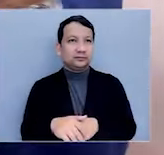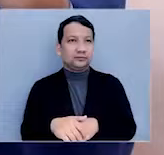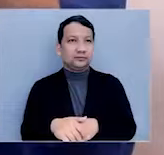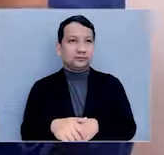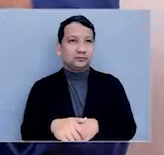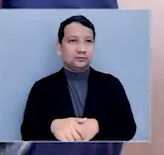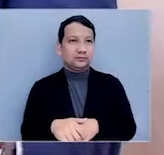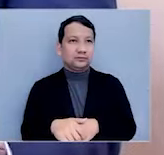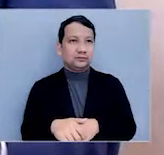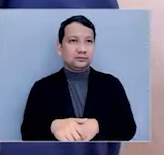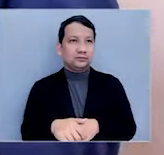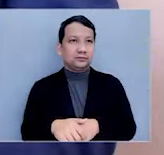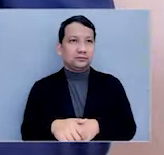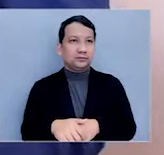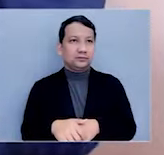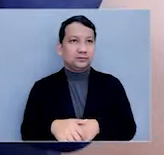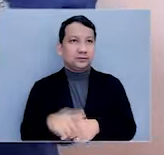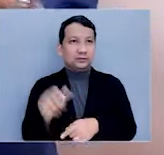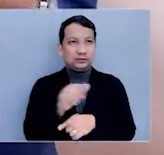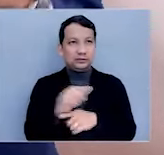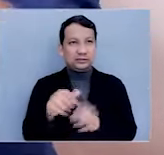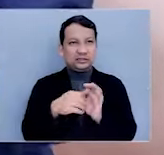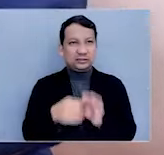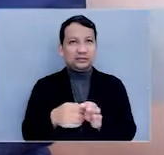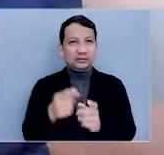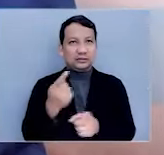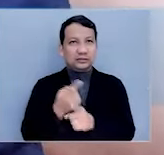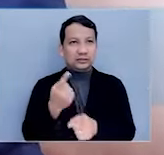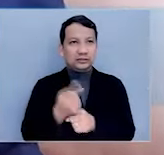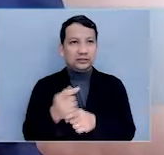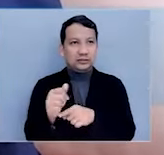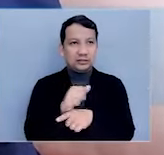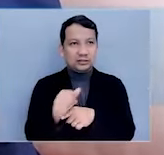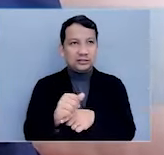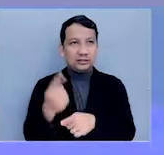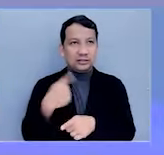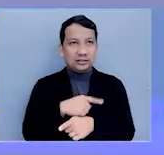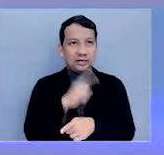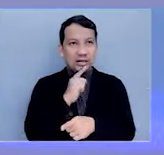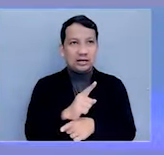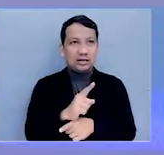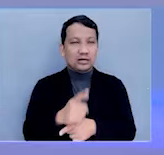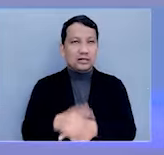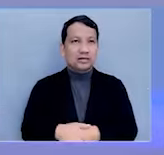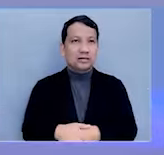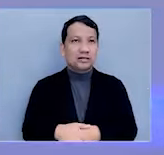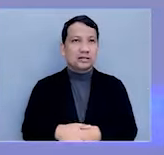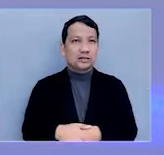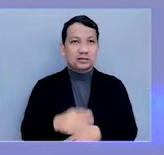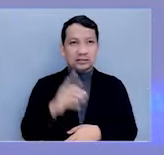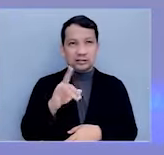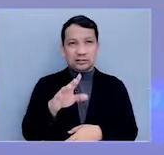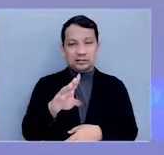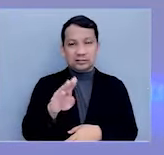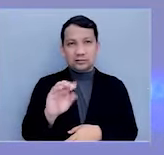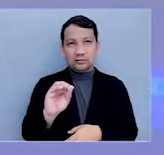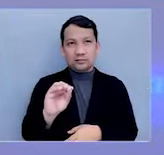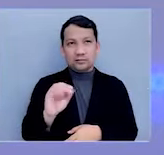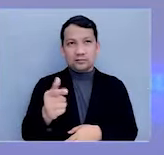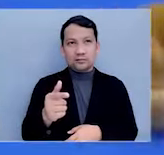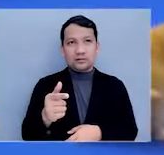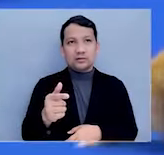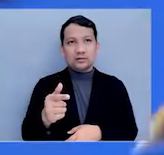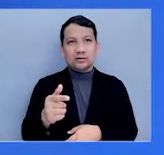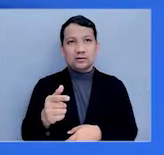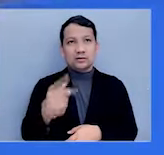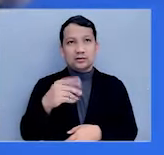magandang temperament ng aso and yung proper banding and training namin ng ni Dalbong. Ito, nakikita natin tumatakbo yung mga